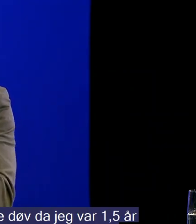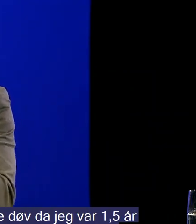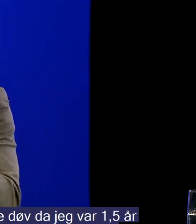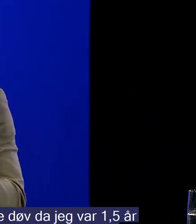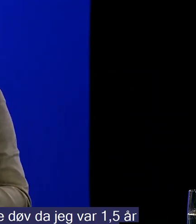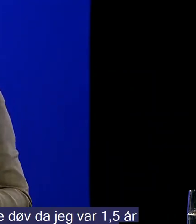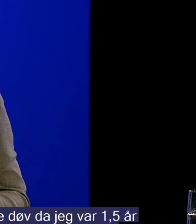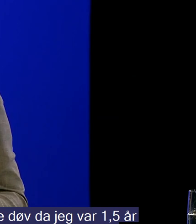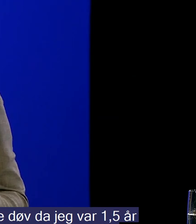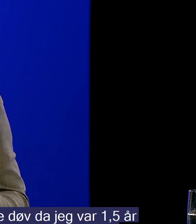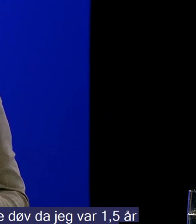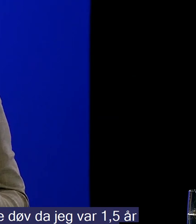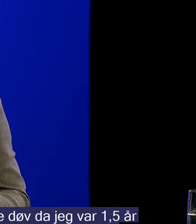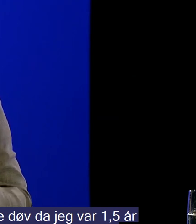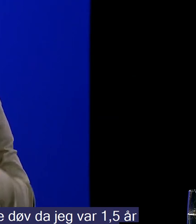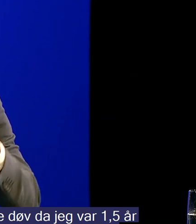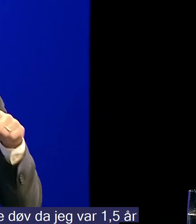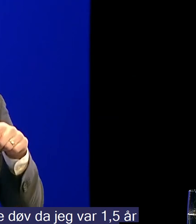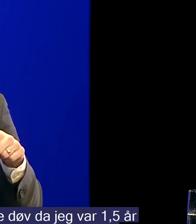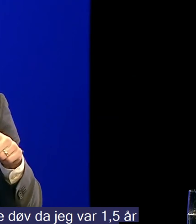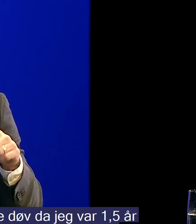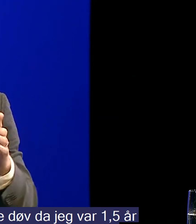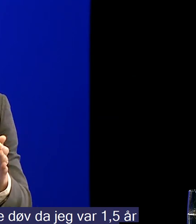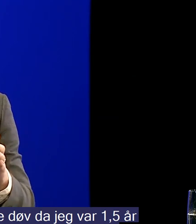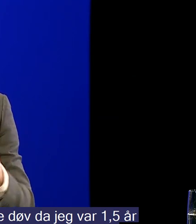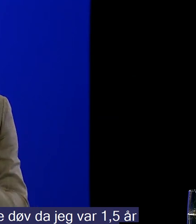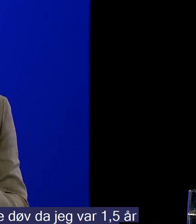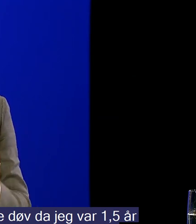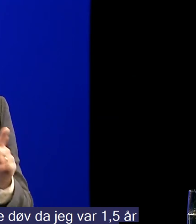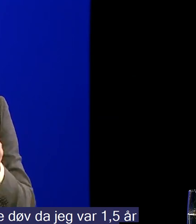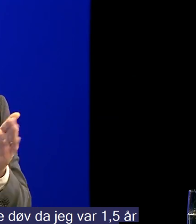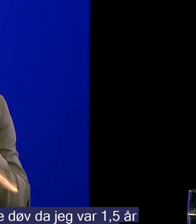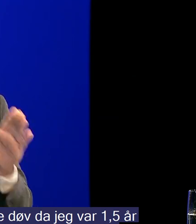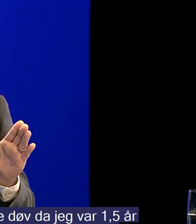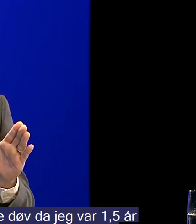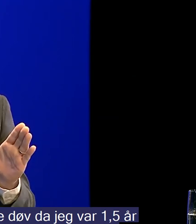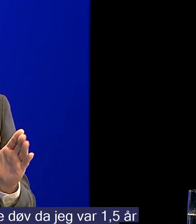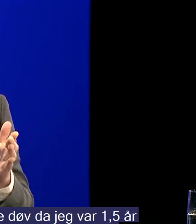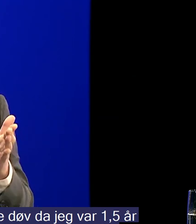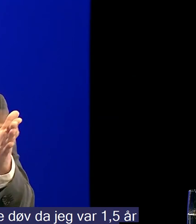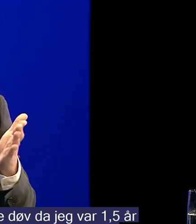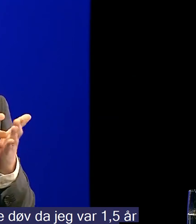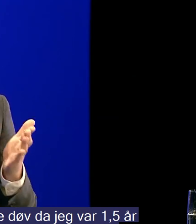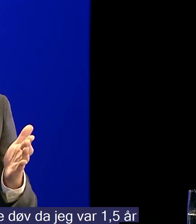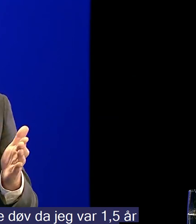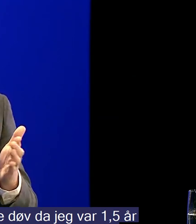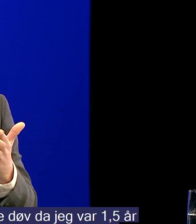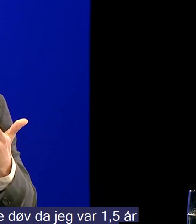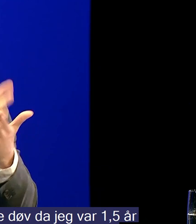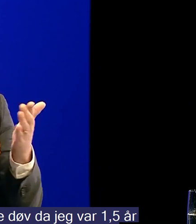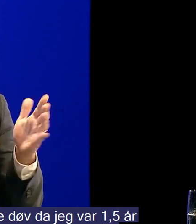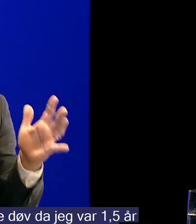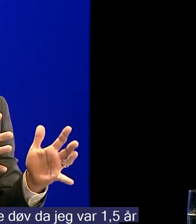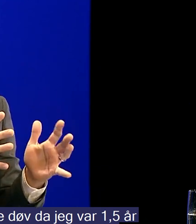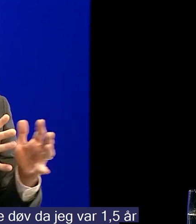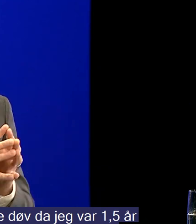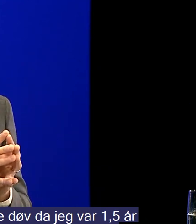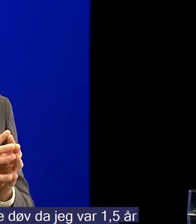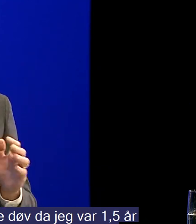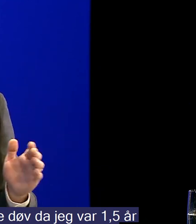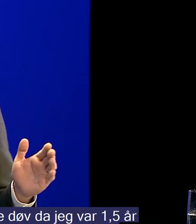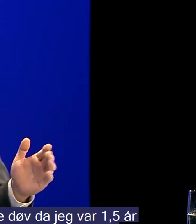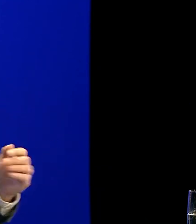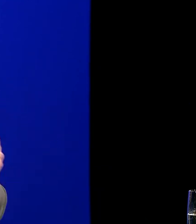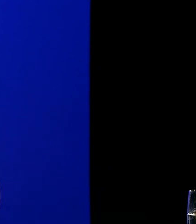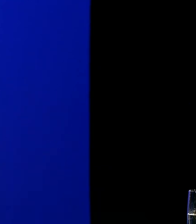Jeg kan ta meg selv som et eksempel. Jeg ble døv når jeg var 1,5 år gammel, og plutselig måtte da mine foreldre lære